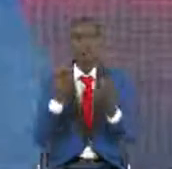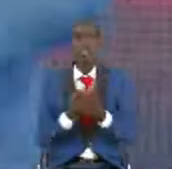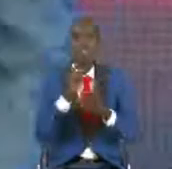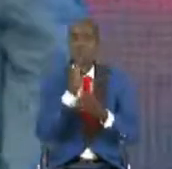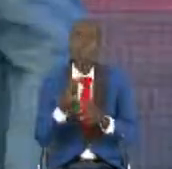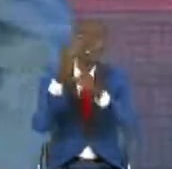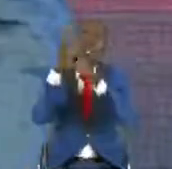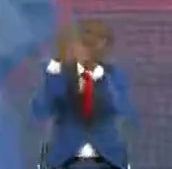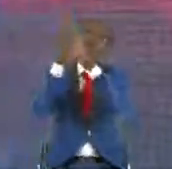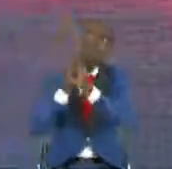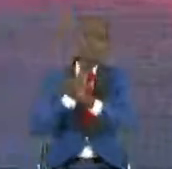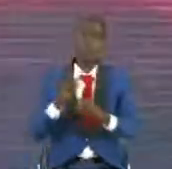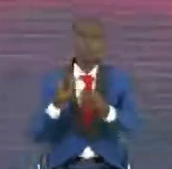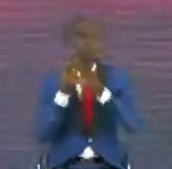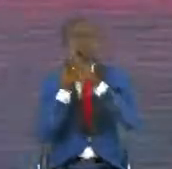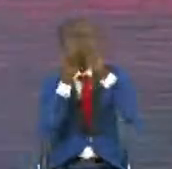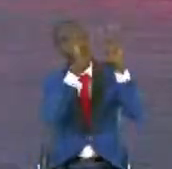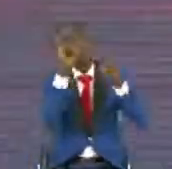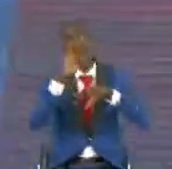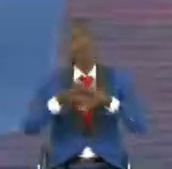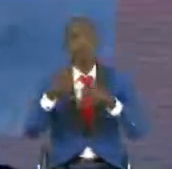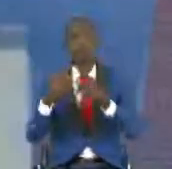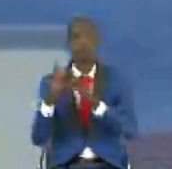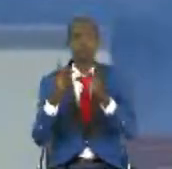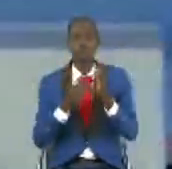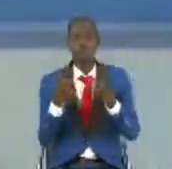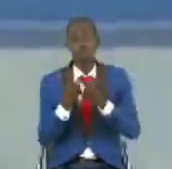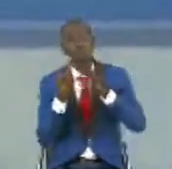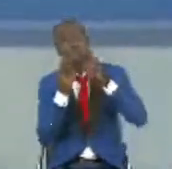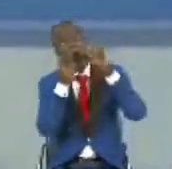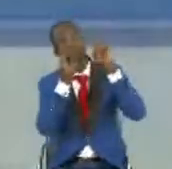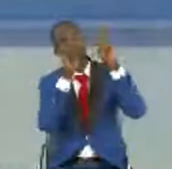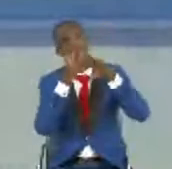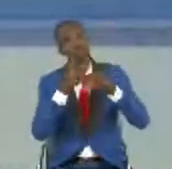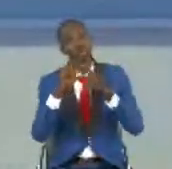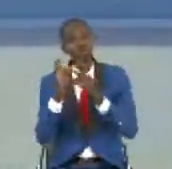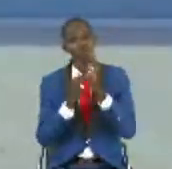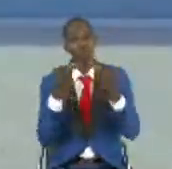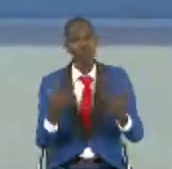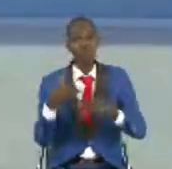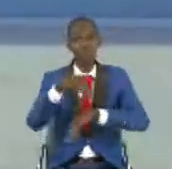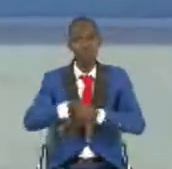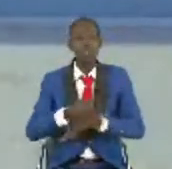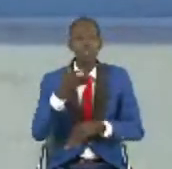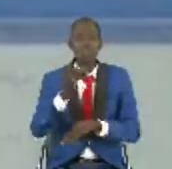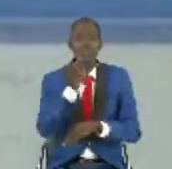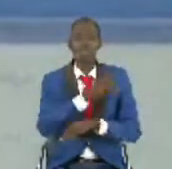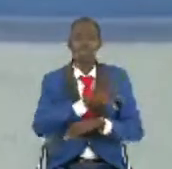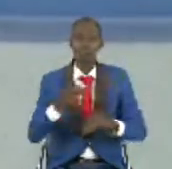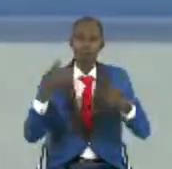qui accomplit quelque chose. Ayant les regards sur Jésus, comme tu regardes Jésus ce soir, pas de